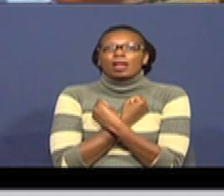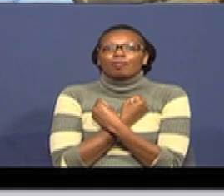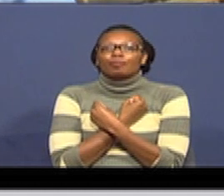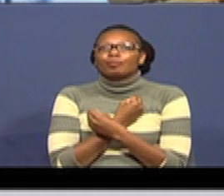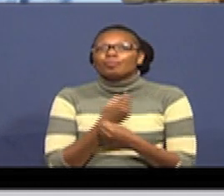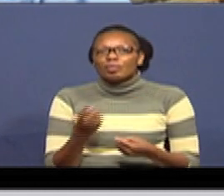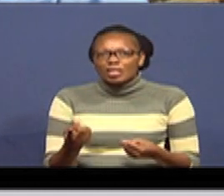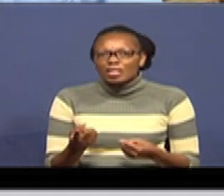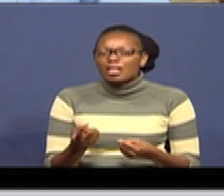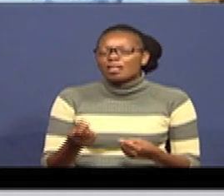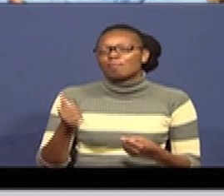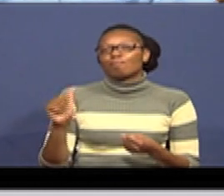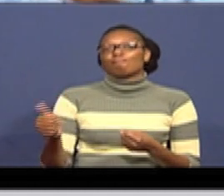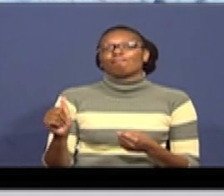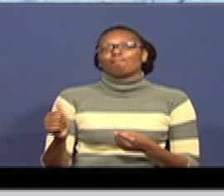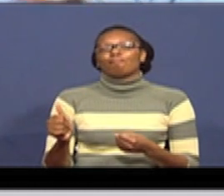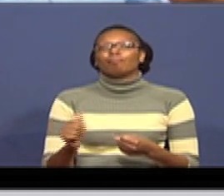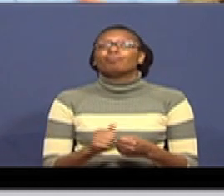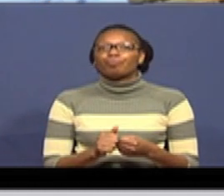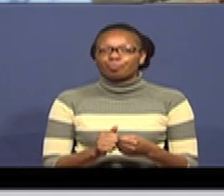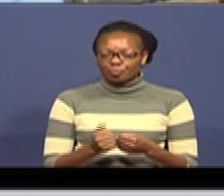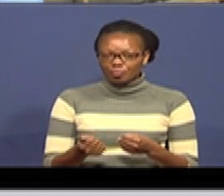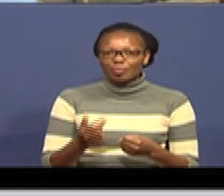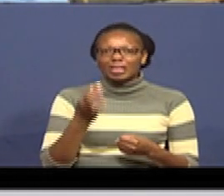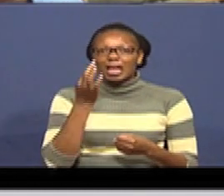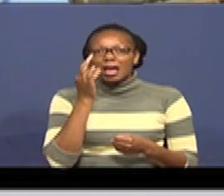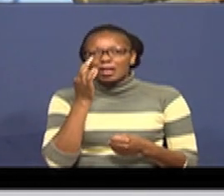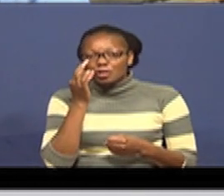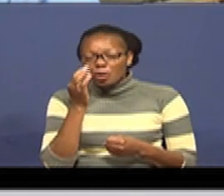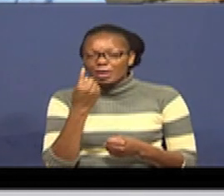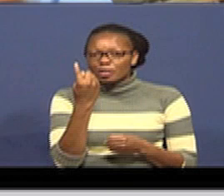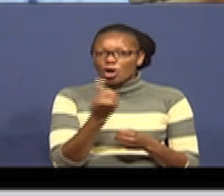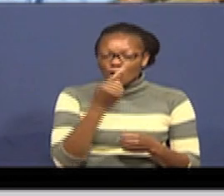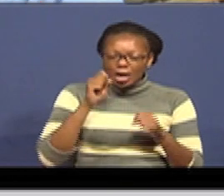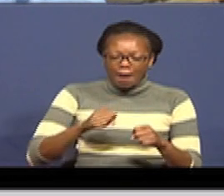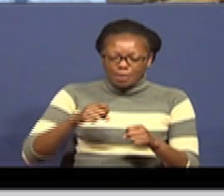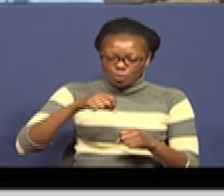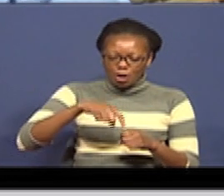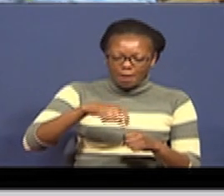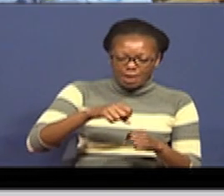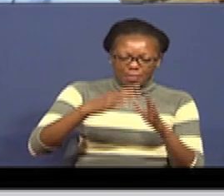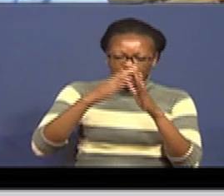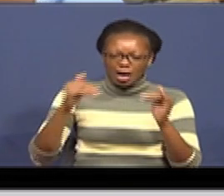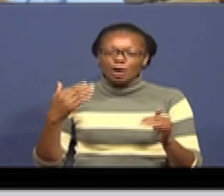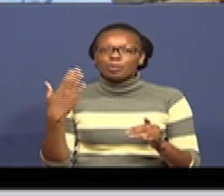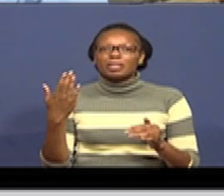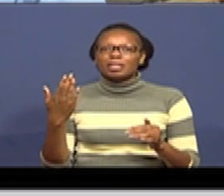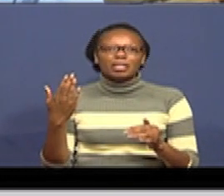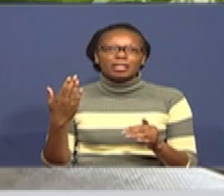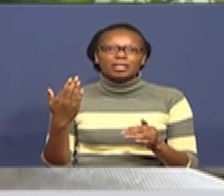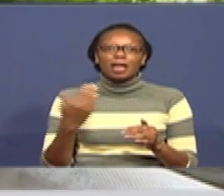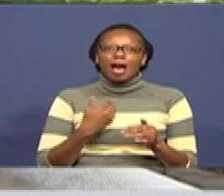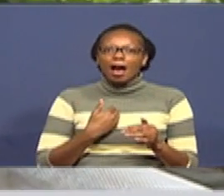kuna population ya watu, demand ya strawberry ni kuu kuliko supply. Ndiyo inafanya soko inakuwa